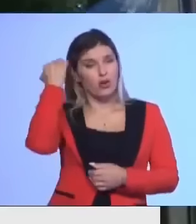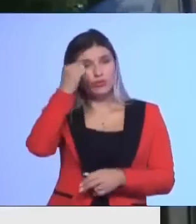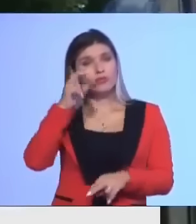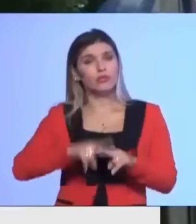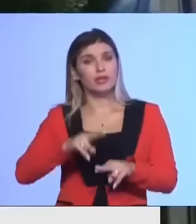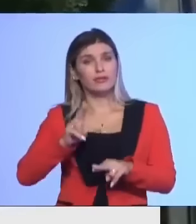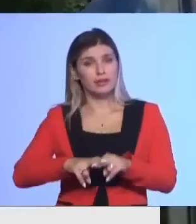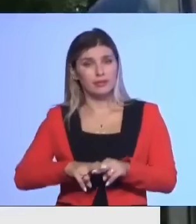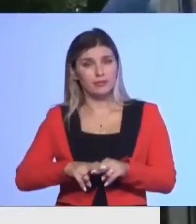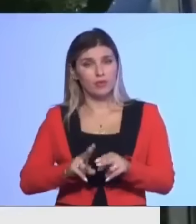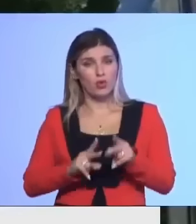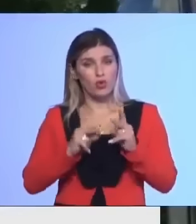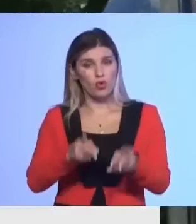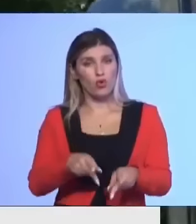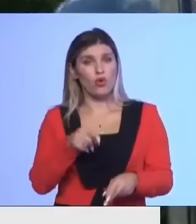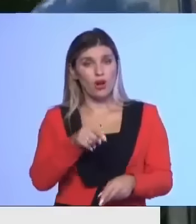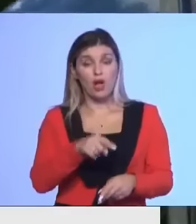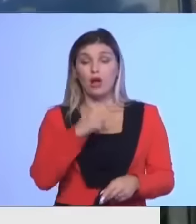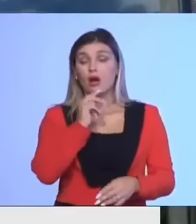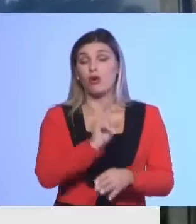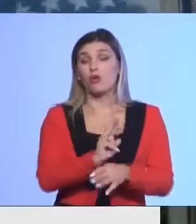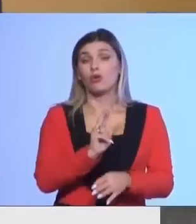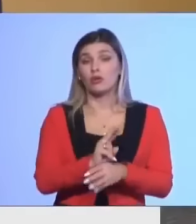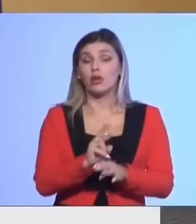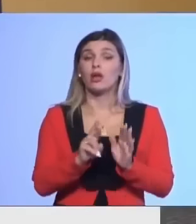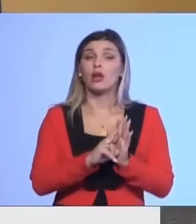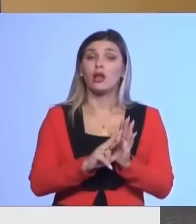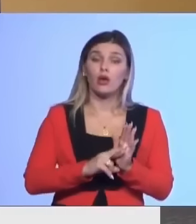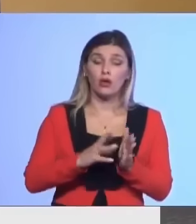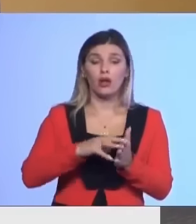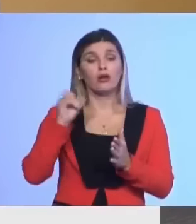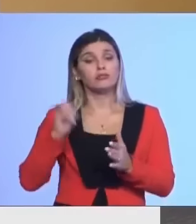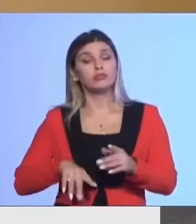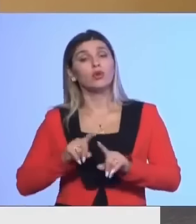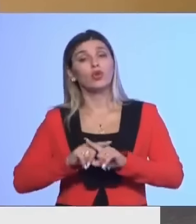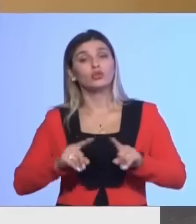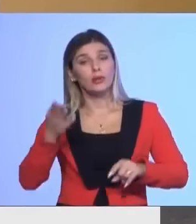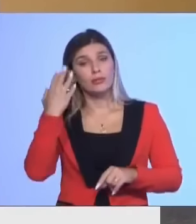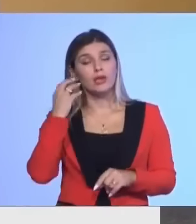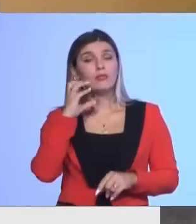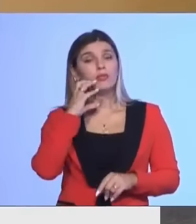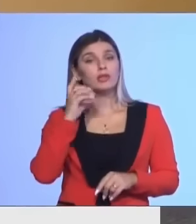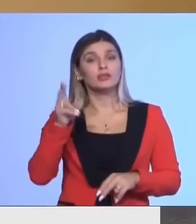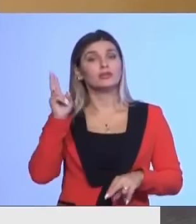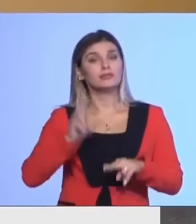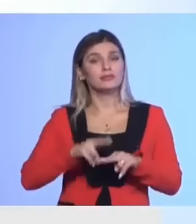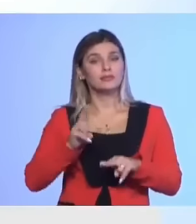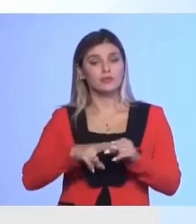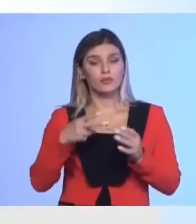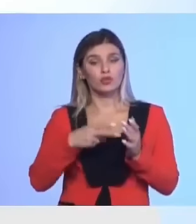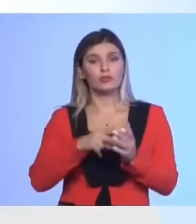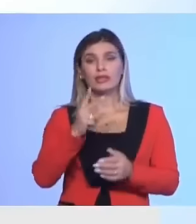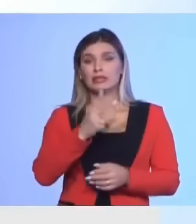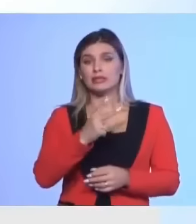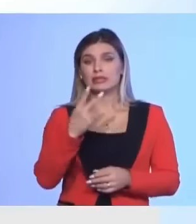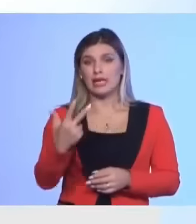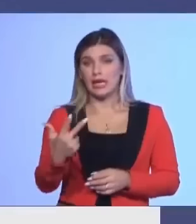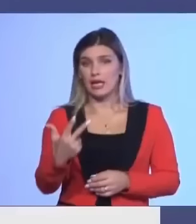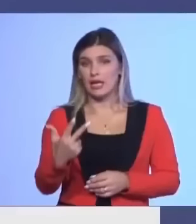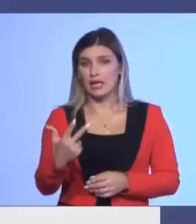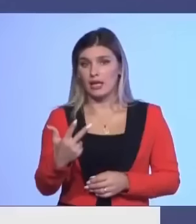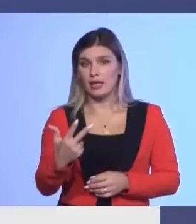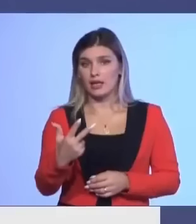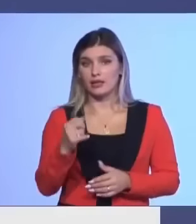të ndikojnë në vendimin mbi heqjen e masave, të cilat Bruxelli ja ka vendosur Kosovës në vitin 2023.